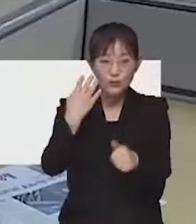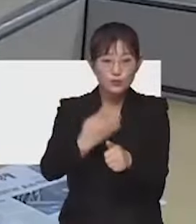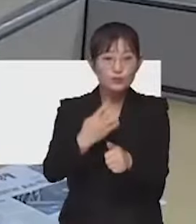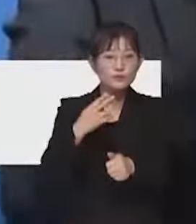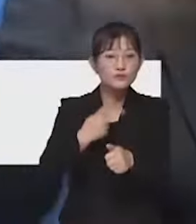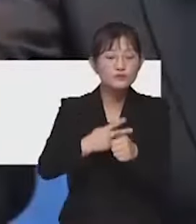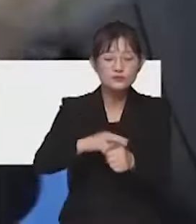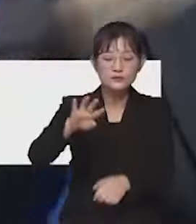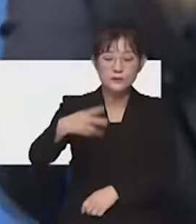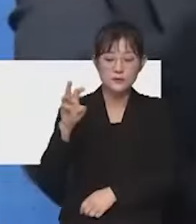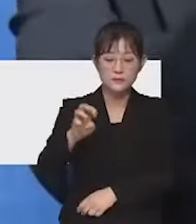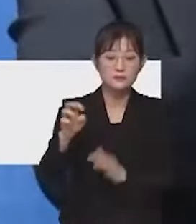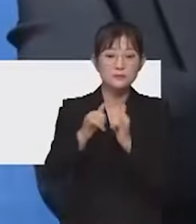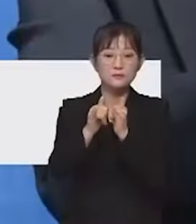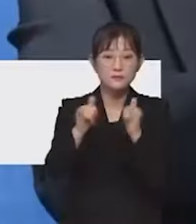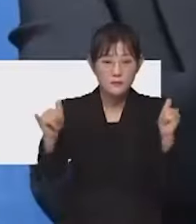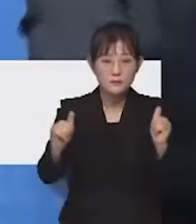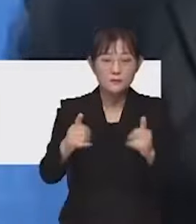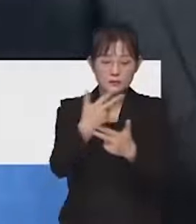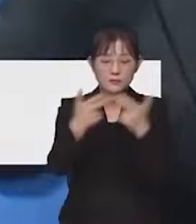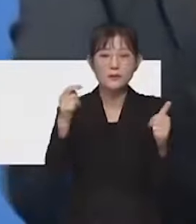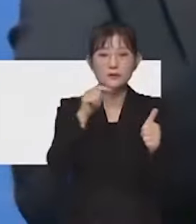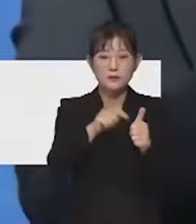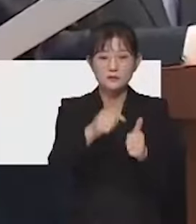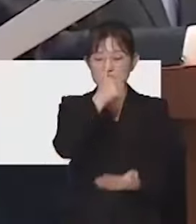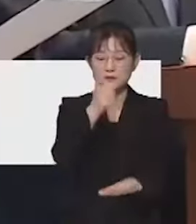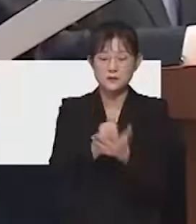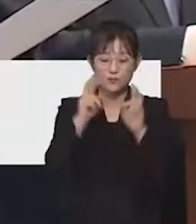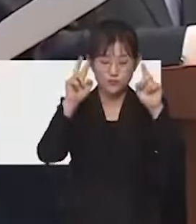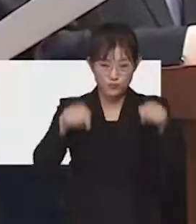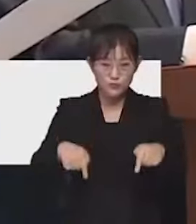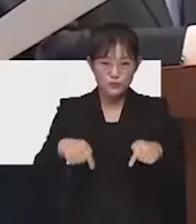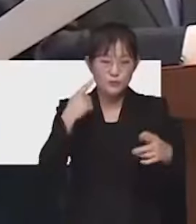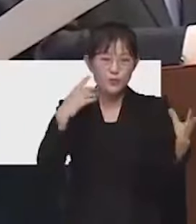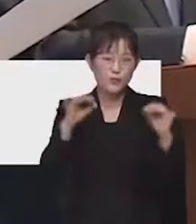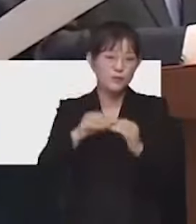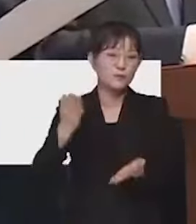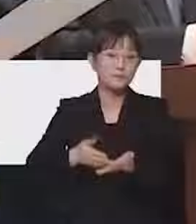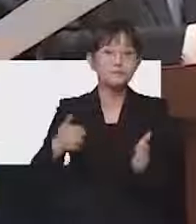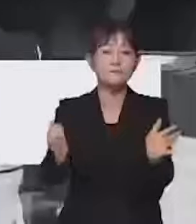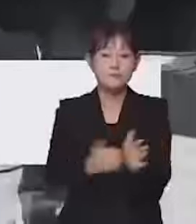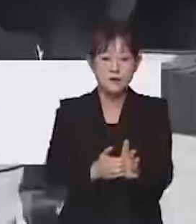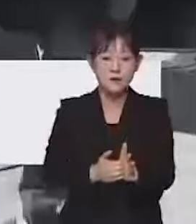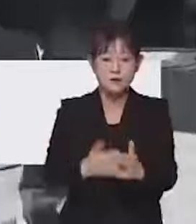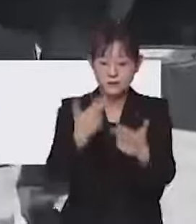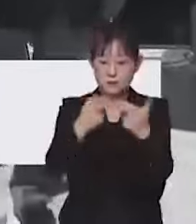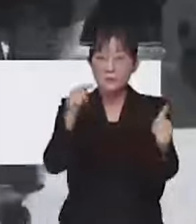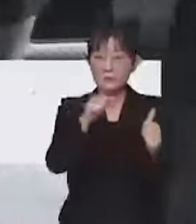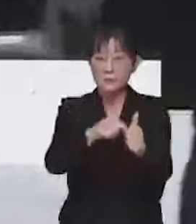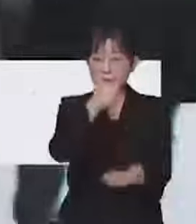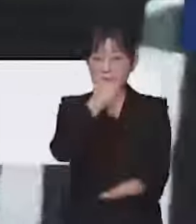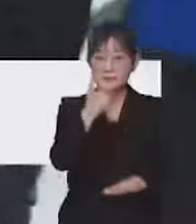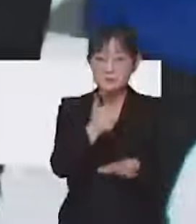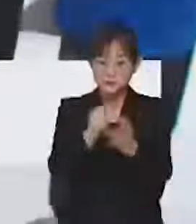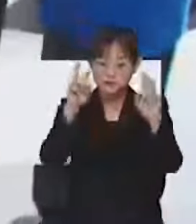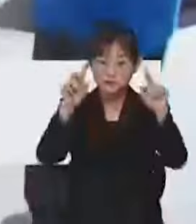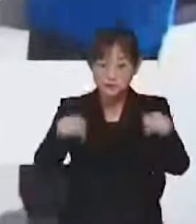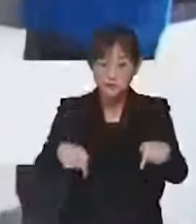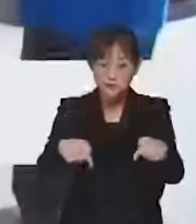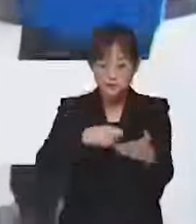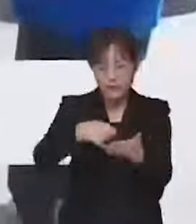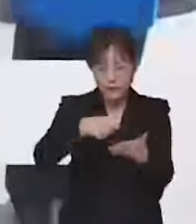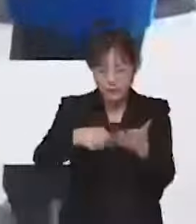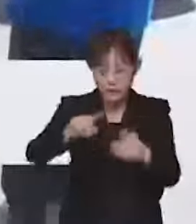명도 국회에서 이재명 대표의 무죄를 탄원하기도 했습니다. 이 대표 무죄 탄원 서명운동도 100만